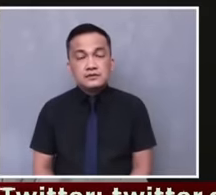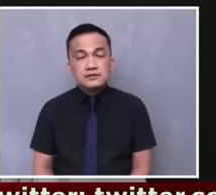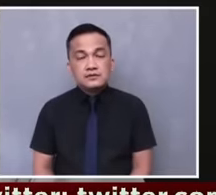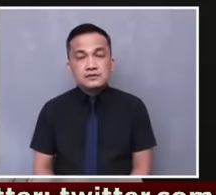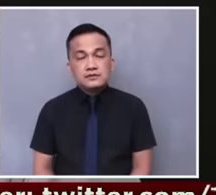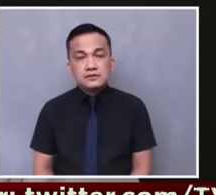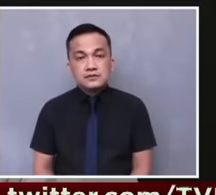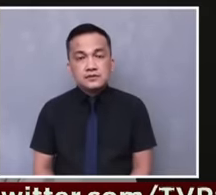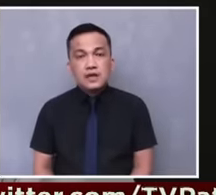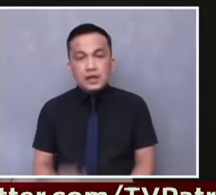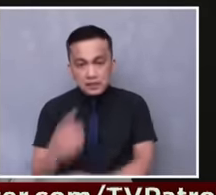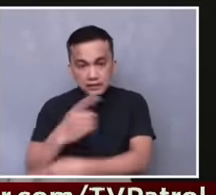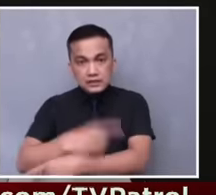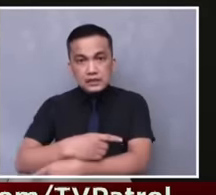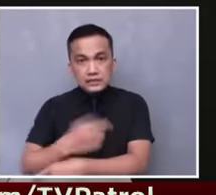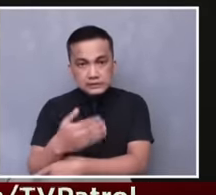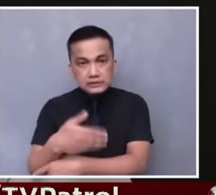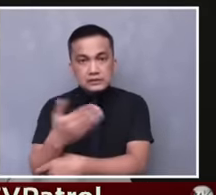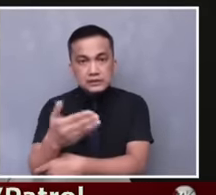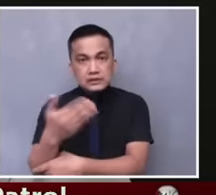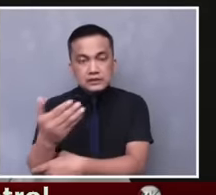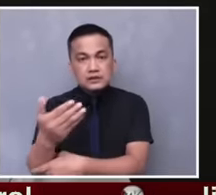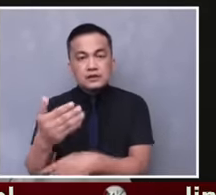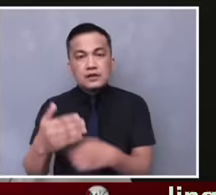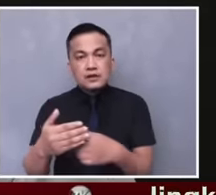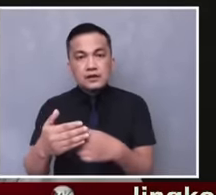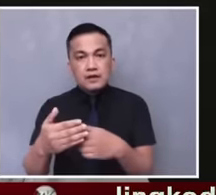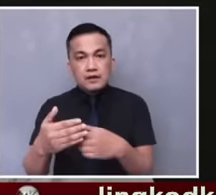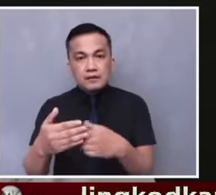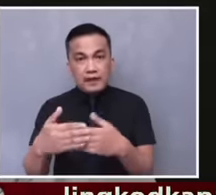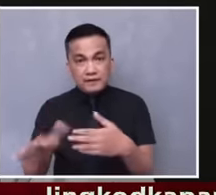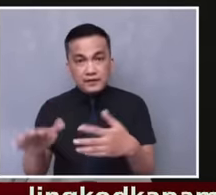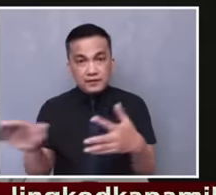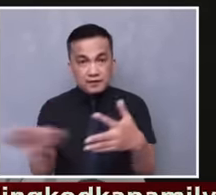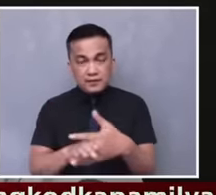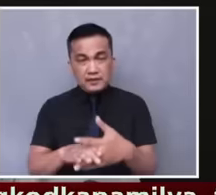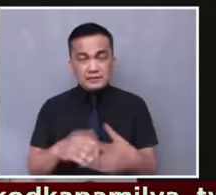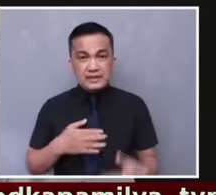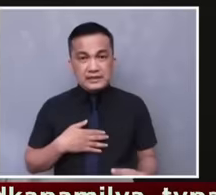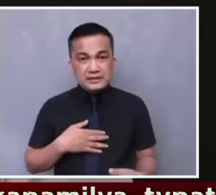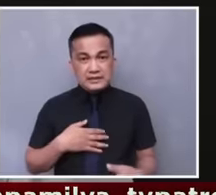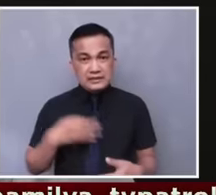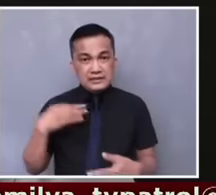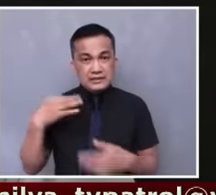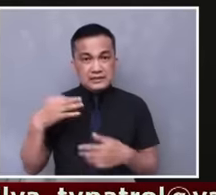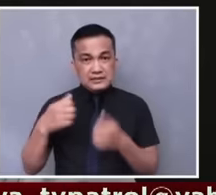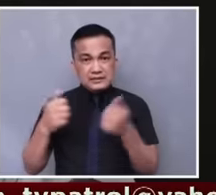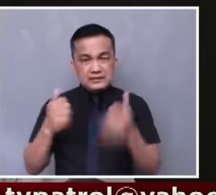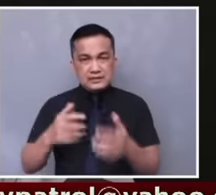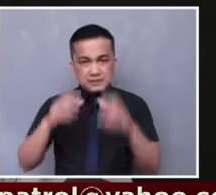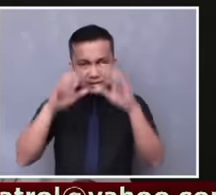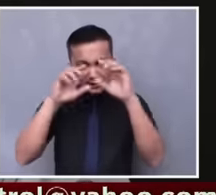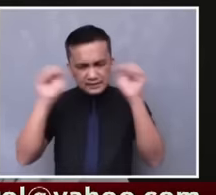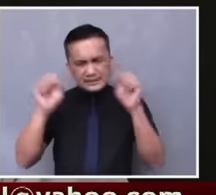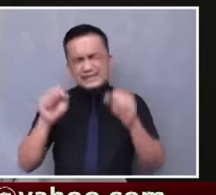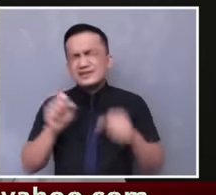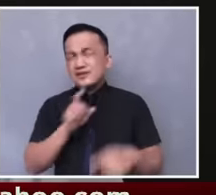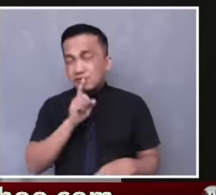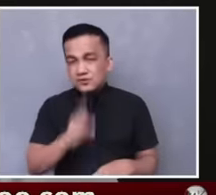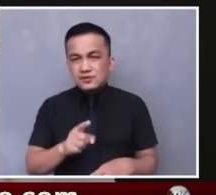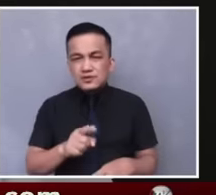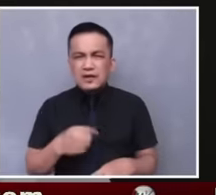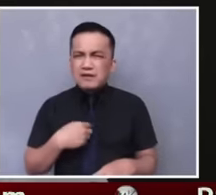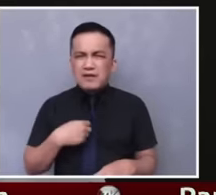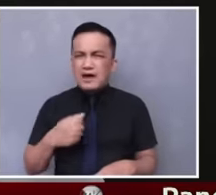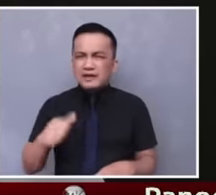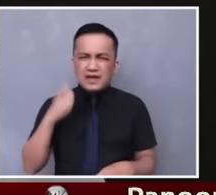days na after I filed my candidacy as president. Talagang nag-agonize po ako. Hirap